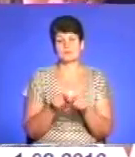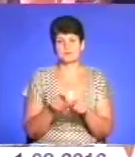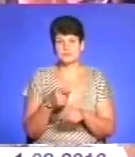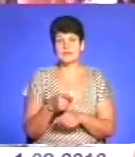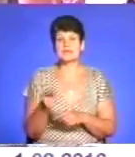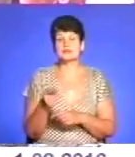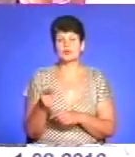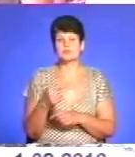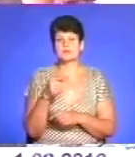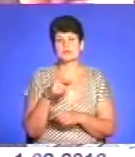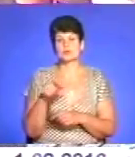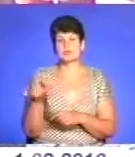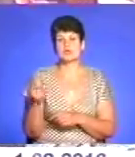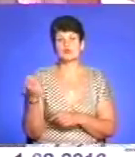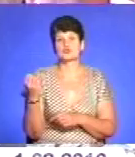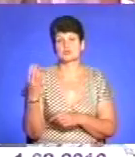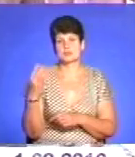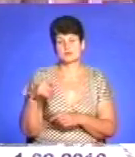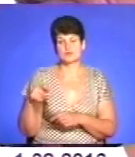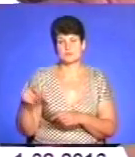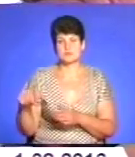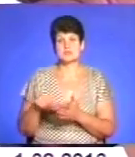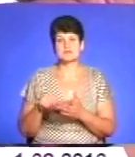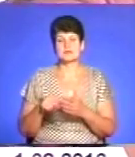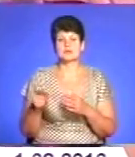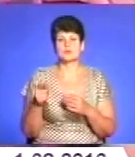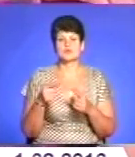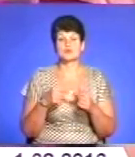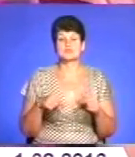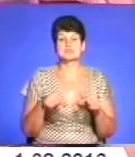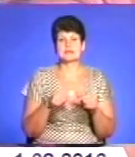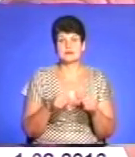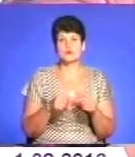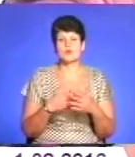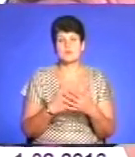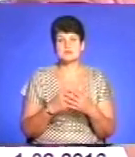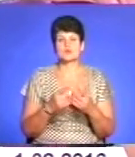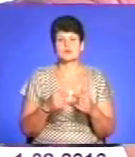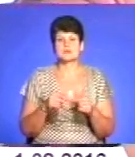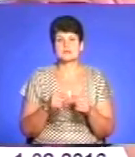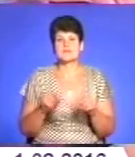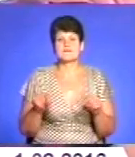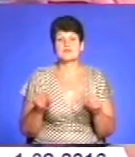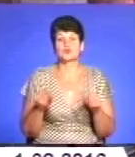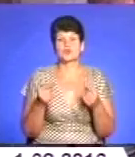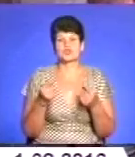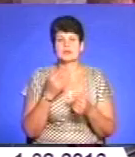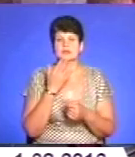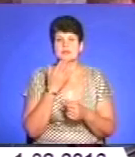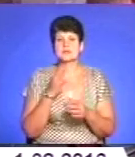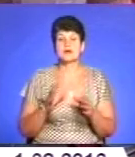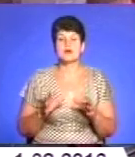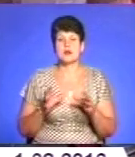Тернопільщині таких осіб 14. Представники Тернопільського осередку громадської організації «Відродження нації» разом